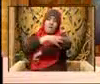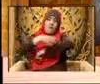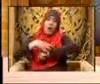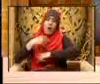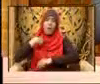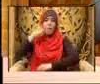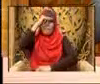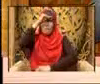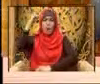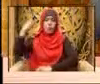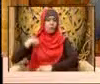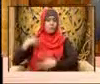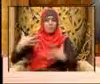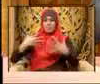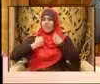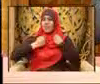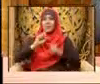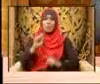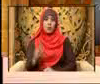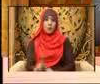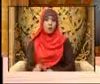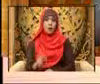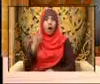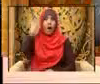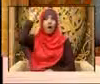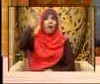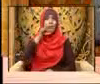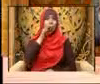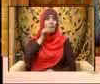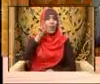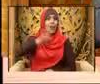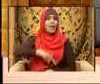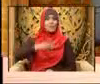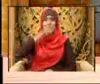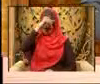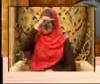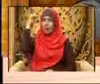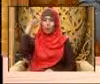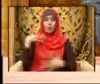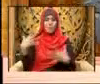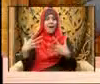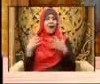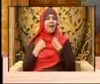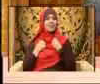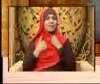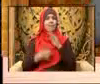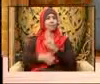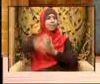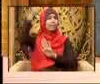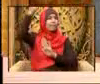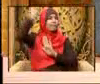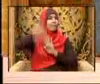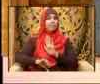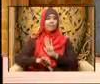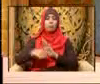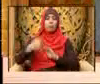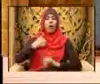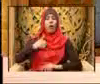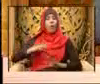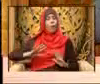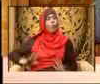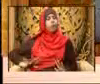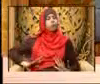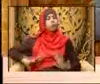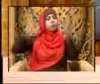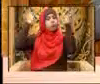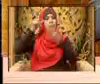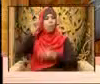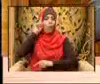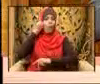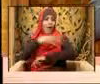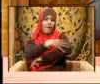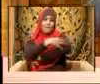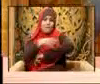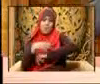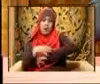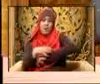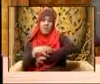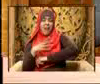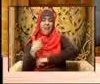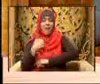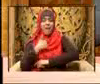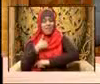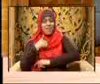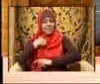القدر، وأن يؤمن الإنسان بالقدر خيره وشره، ولكنه سيعترض على هذا القدر، لأنه قد